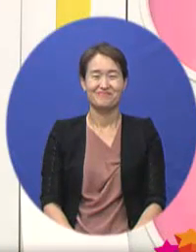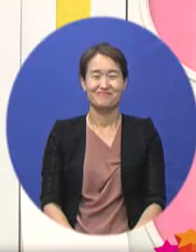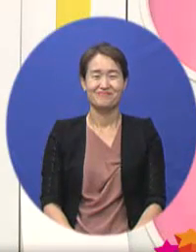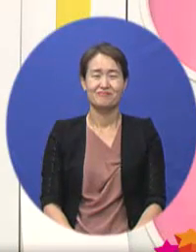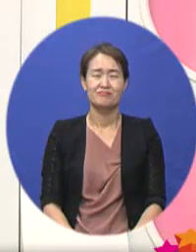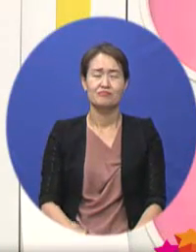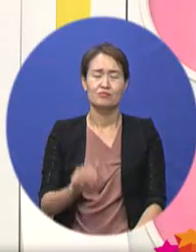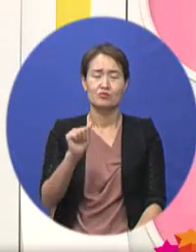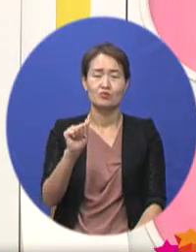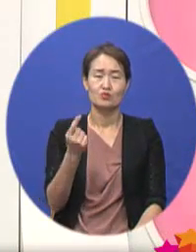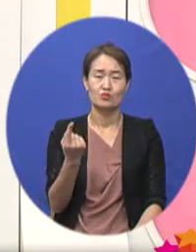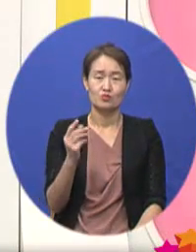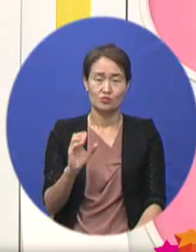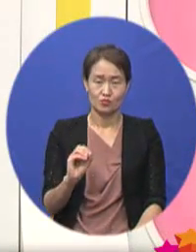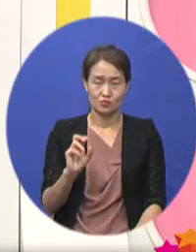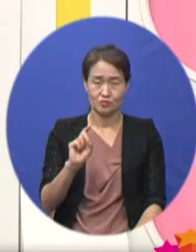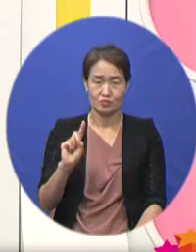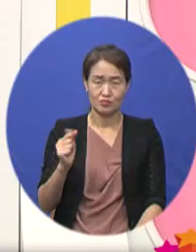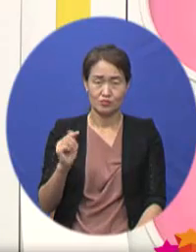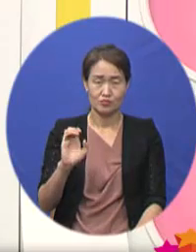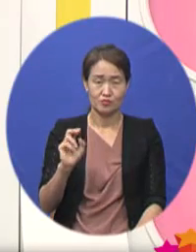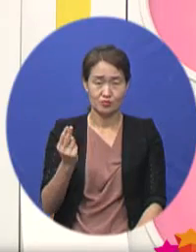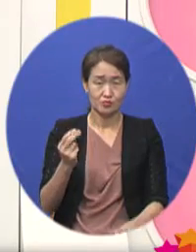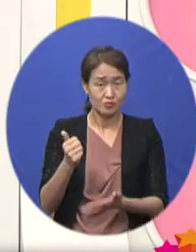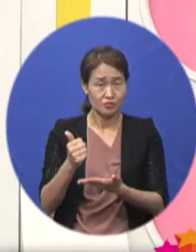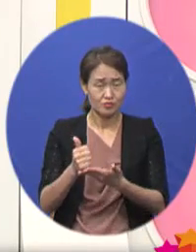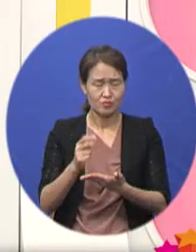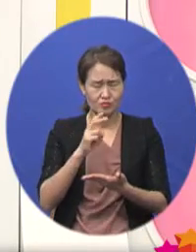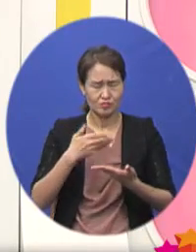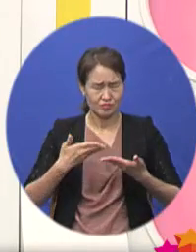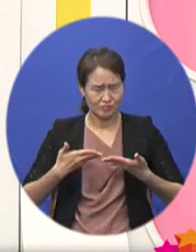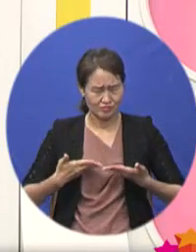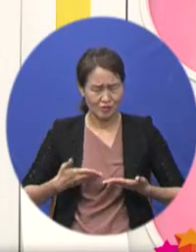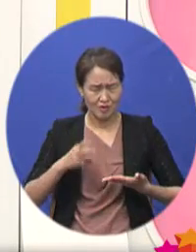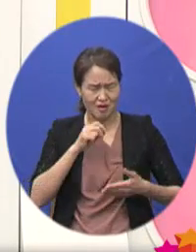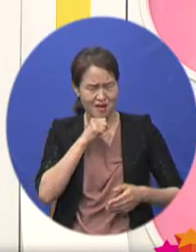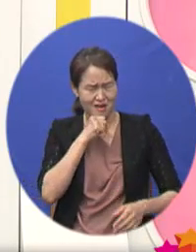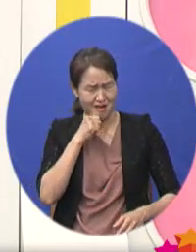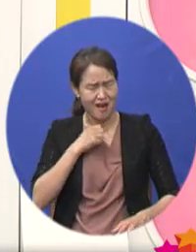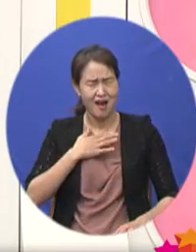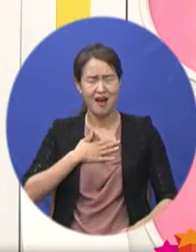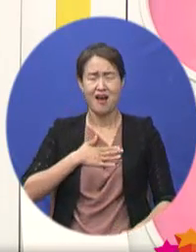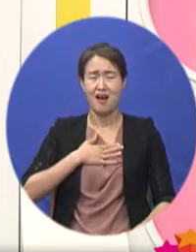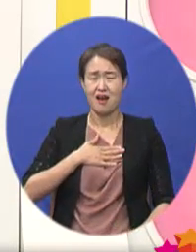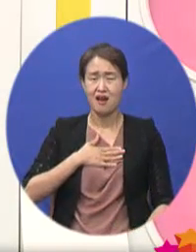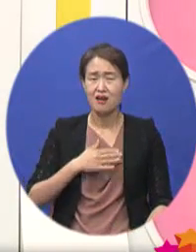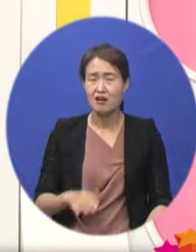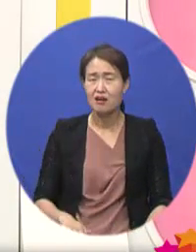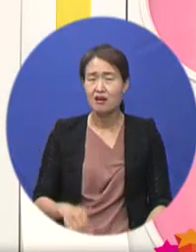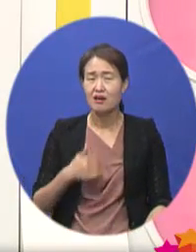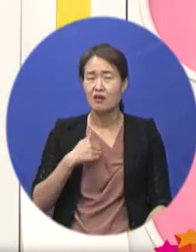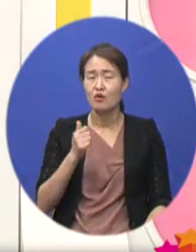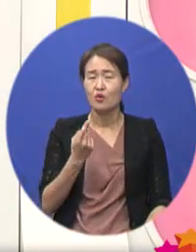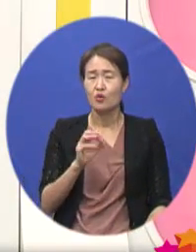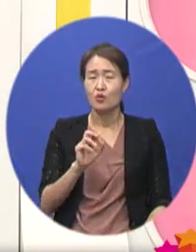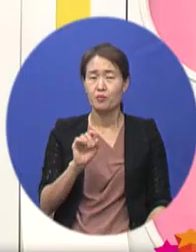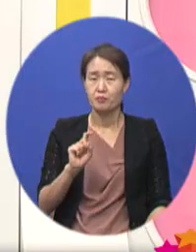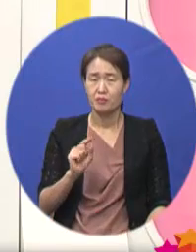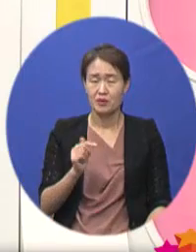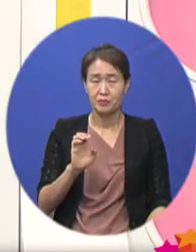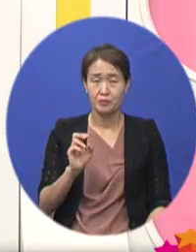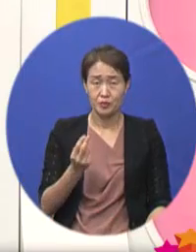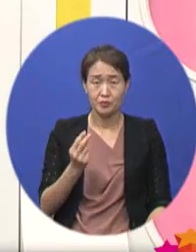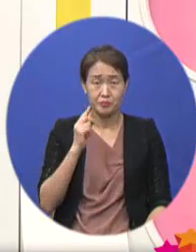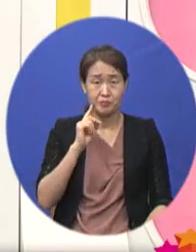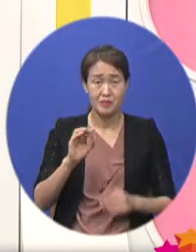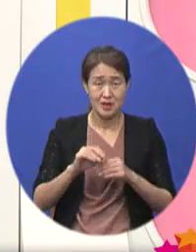네, 우리 홍만편님. 네. 아주 차분하게 그러니까요. 노래 맛을 아시는 분이시잖아요. 예. 우리도 홍만표님께서 예. 만약에 선거에